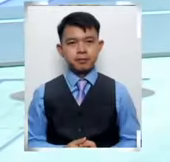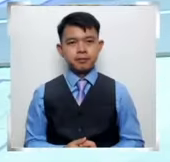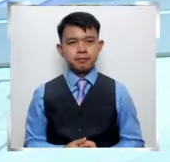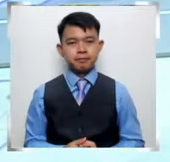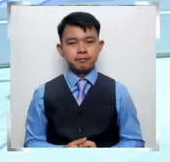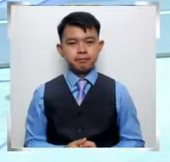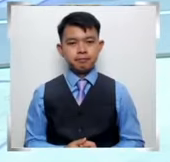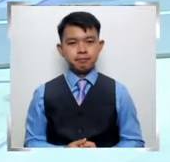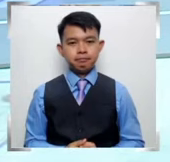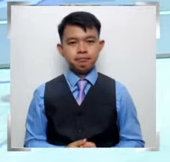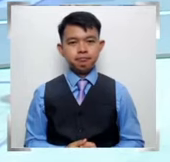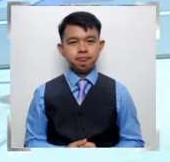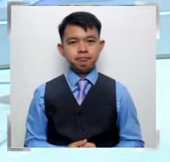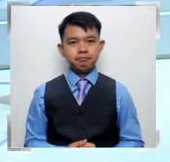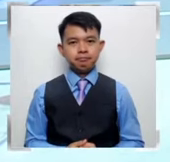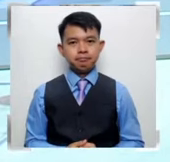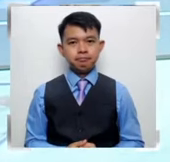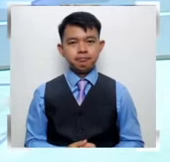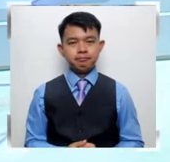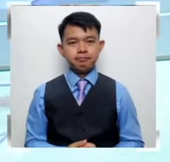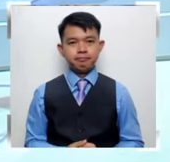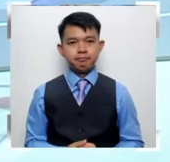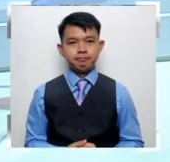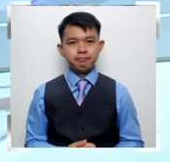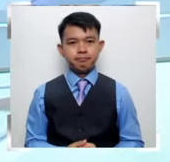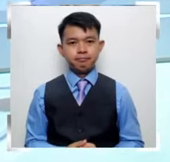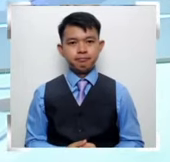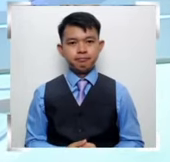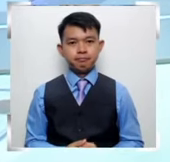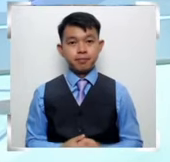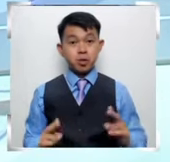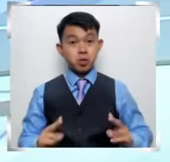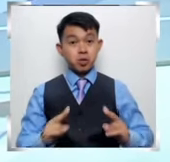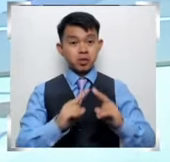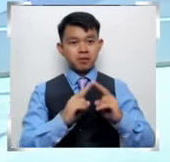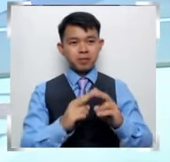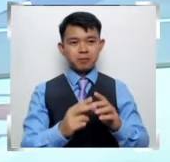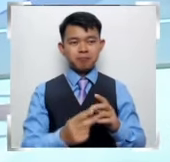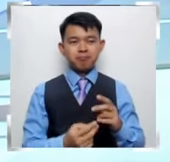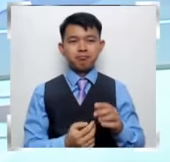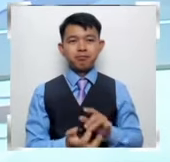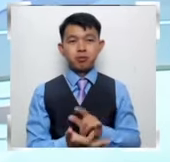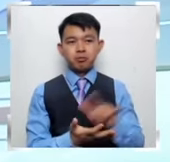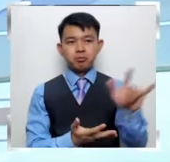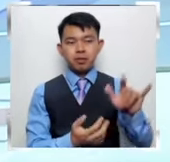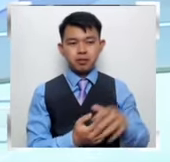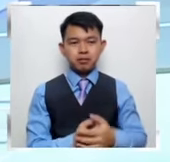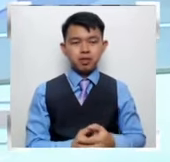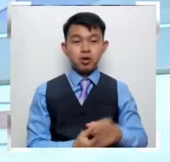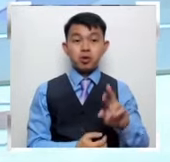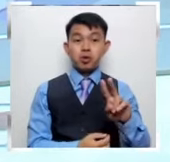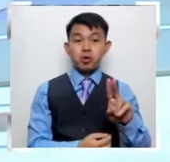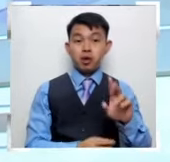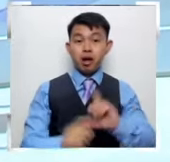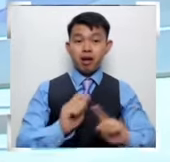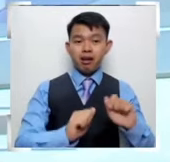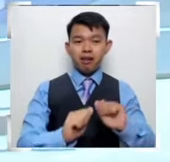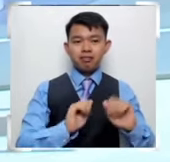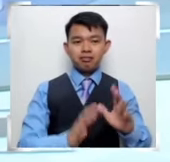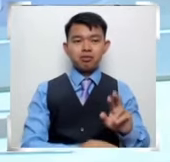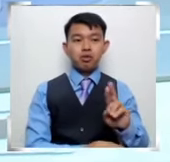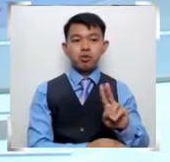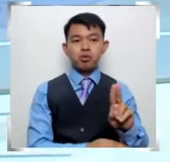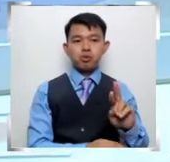Off to Paris, France, ang kapusa couple na sina Ruru Madrid at Bianca Umali para sa kanilang series na The Right One.